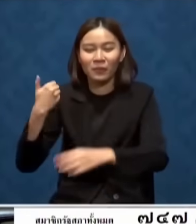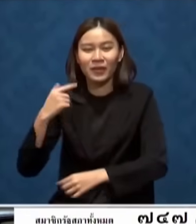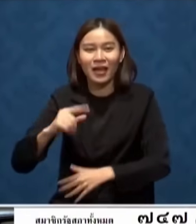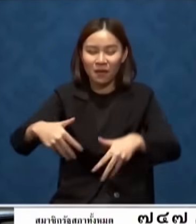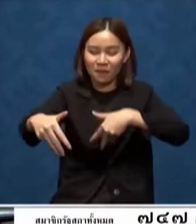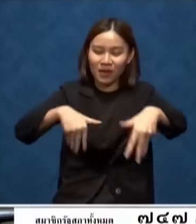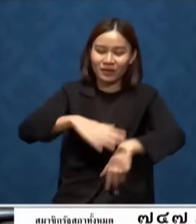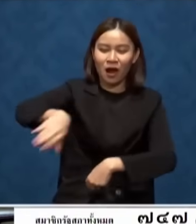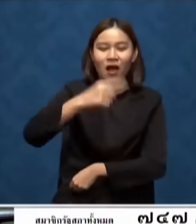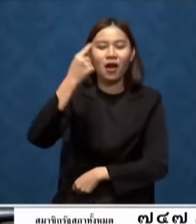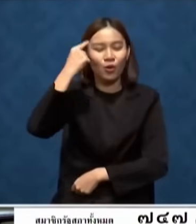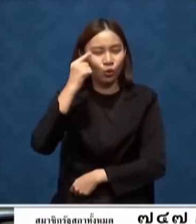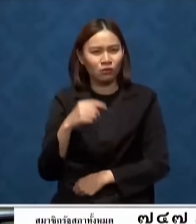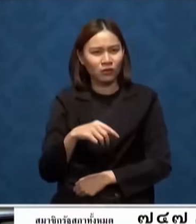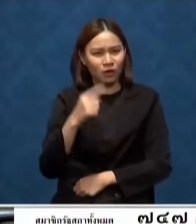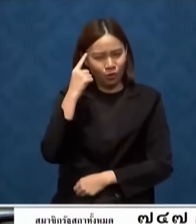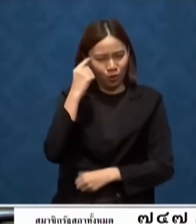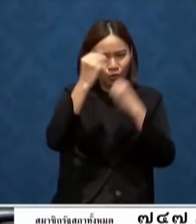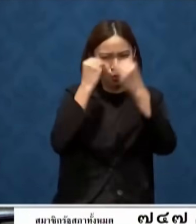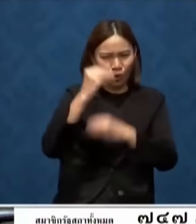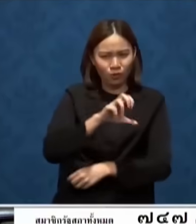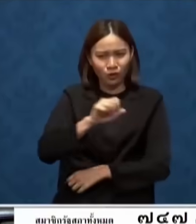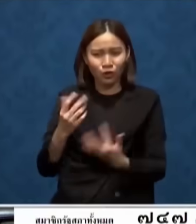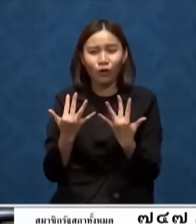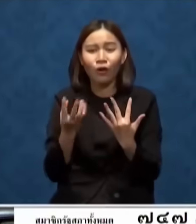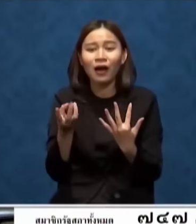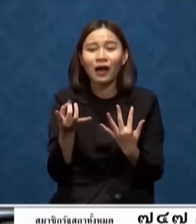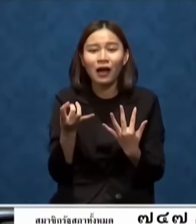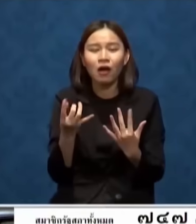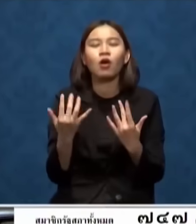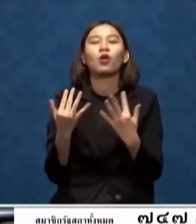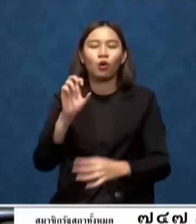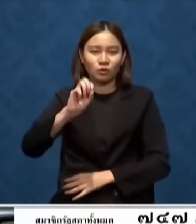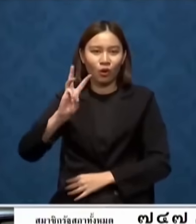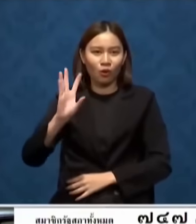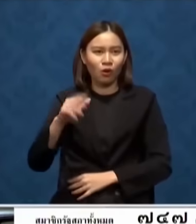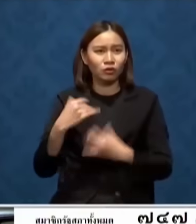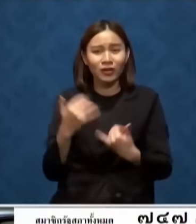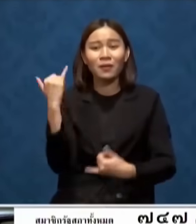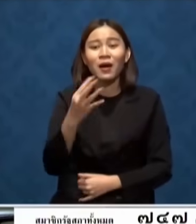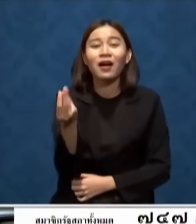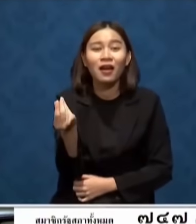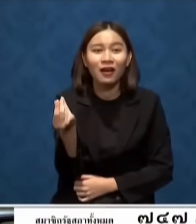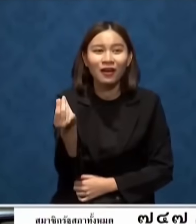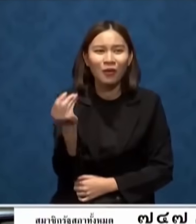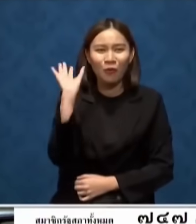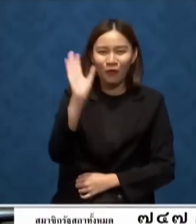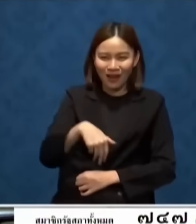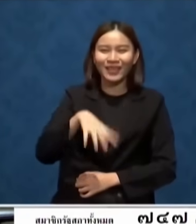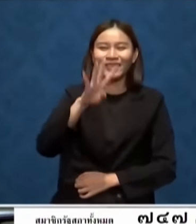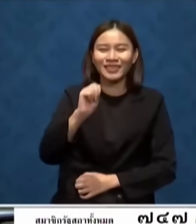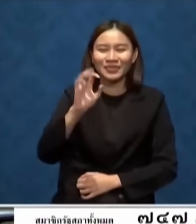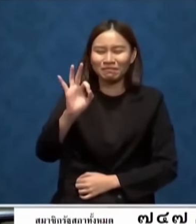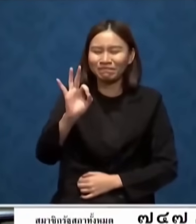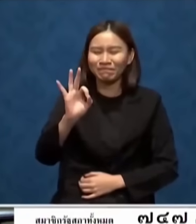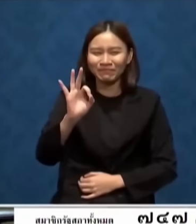าชนรู้นะว่าเดี๋ยวจะงงว่าสสเข้ามารออะไรครับรอสวครับตอนนี้ครับเนี่ยมากันกี่ท่านฮะว้าย49